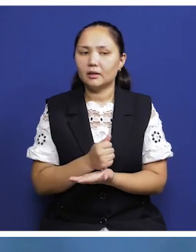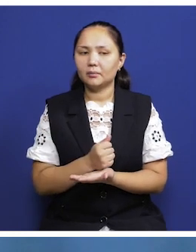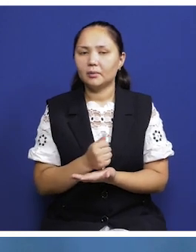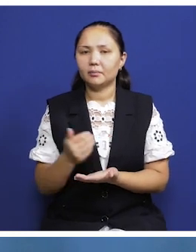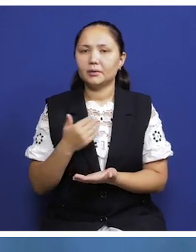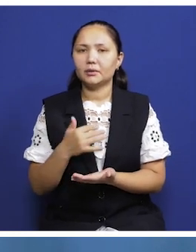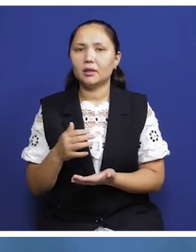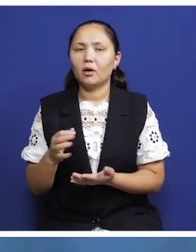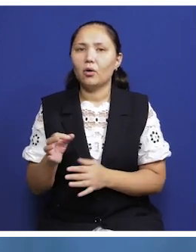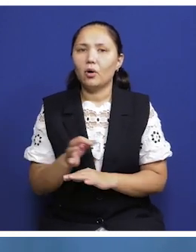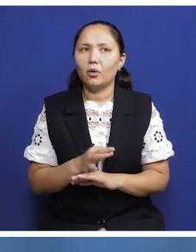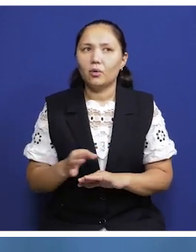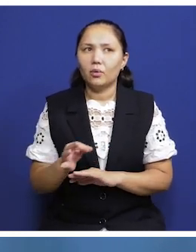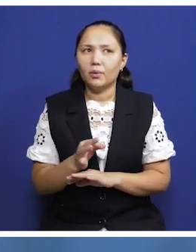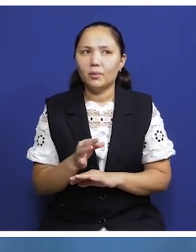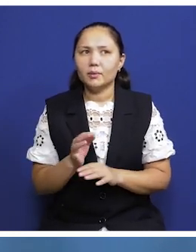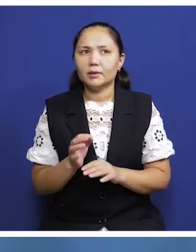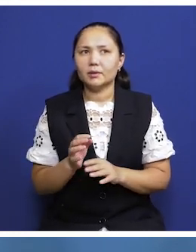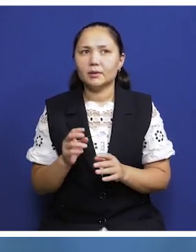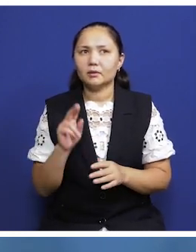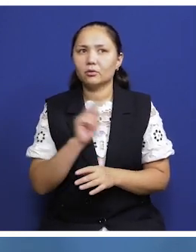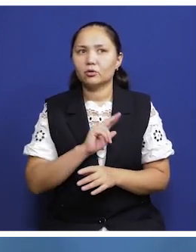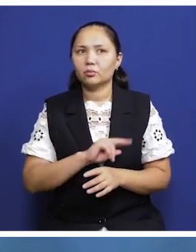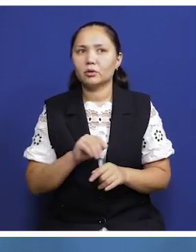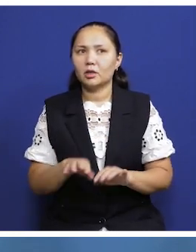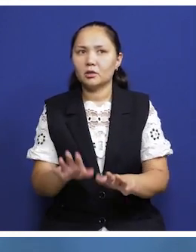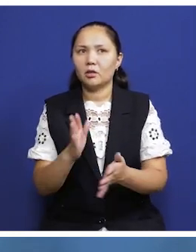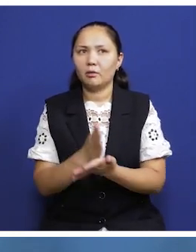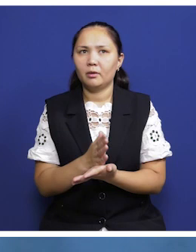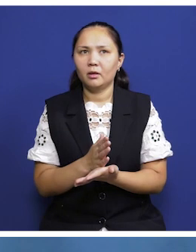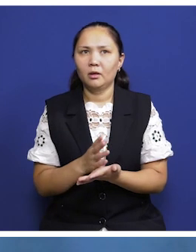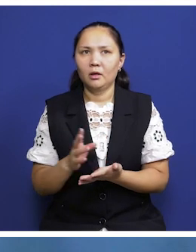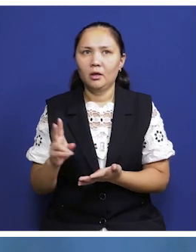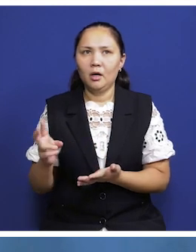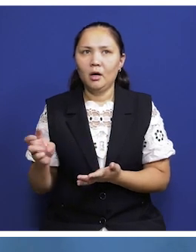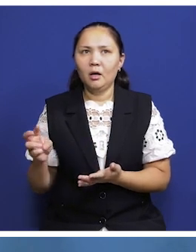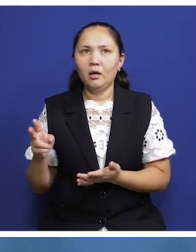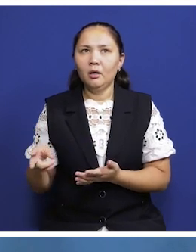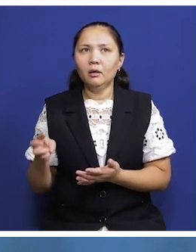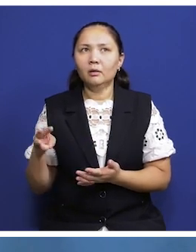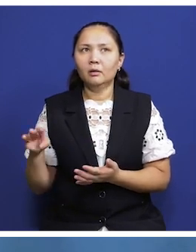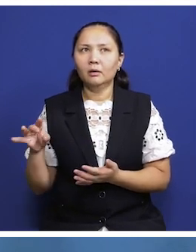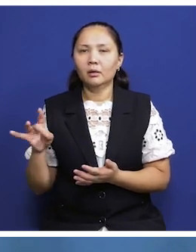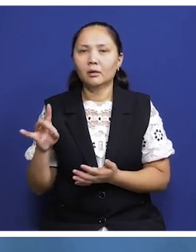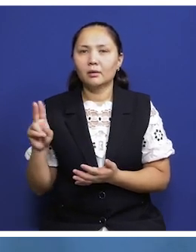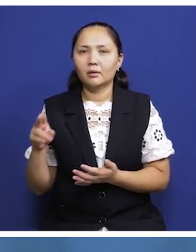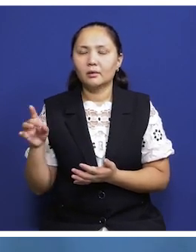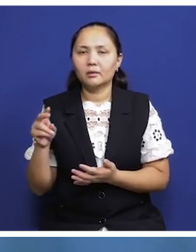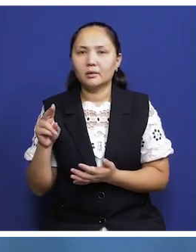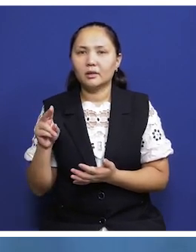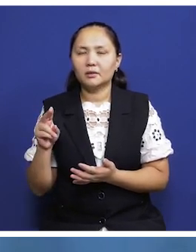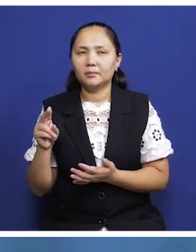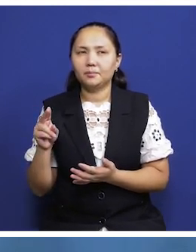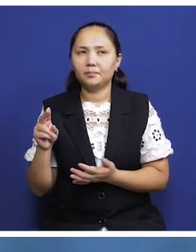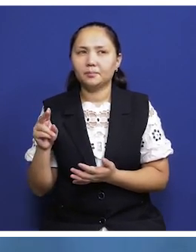біз аудандармен жұмыс істеп жүрміз. 20 миллиардтан қазір соңғы несі 20%